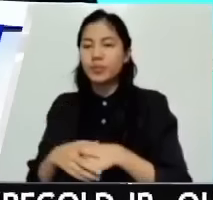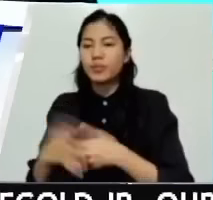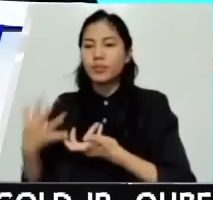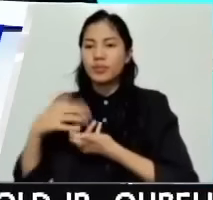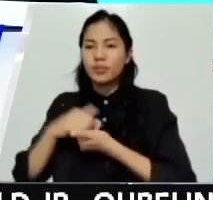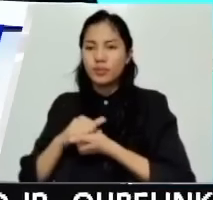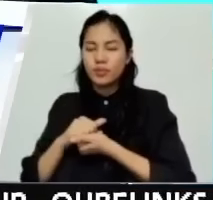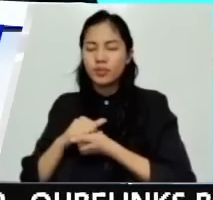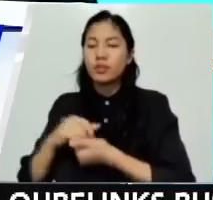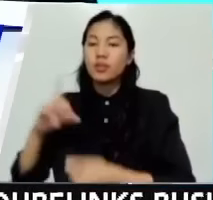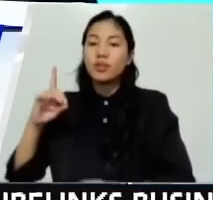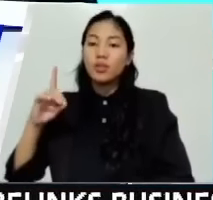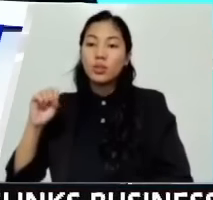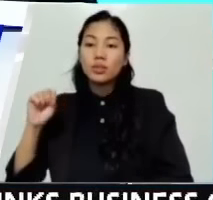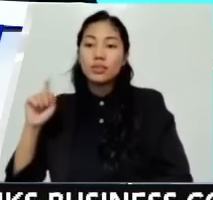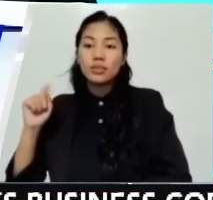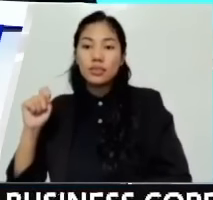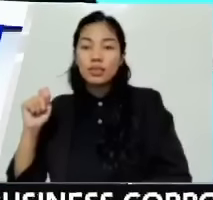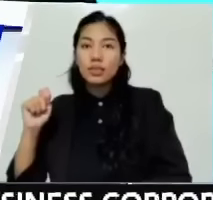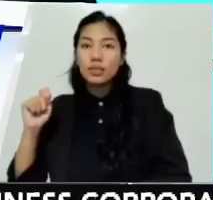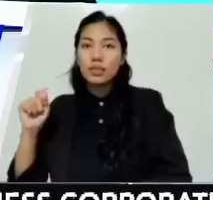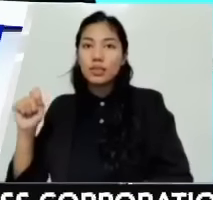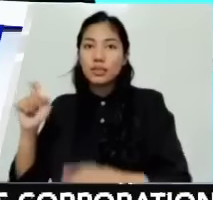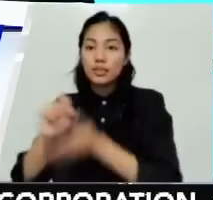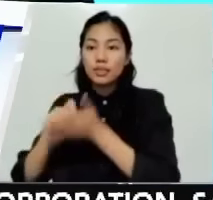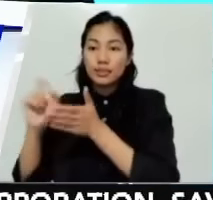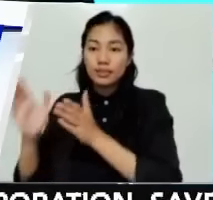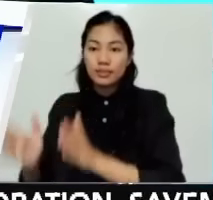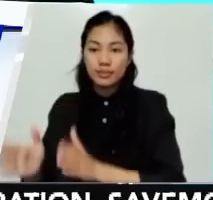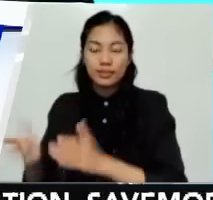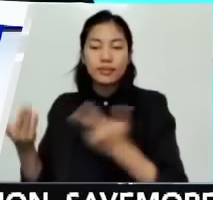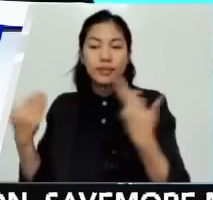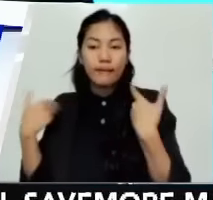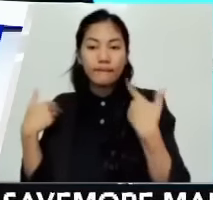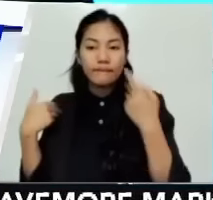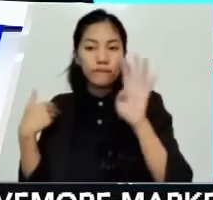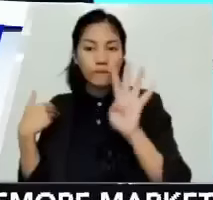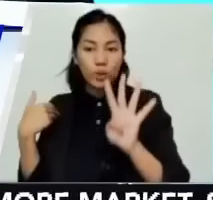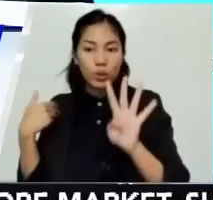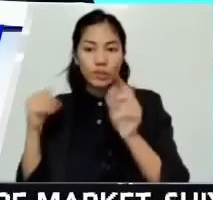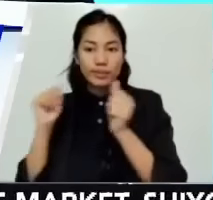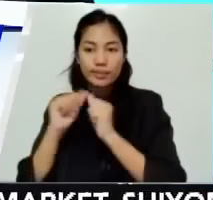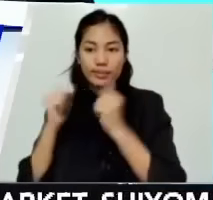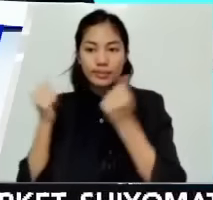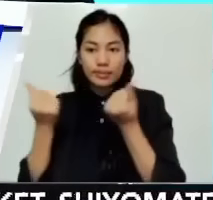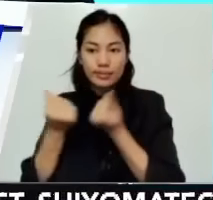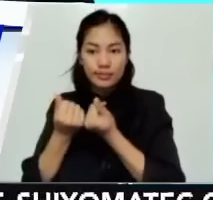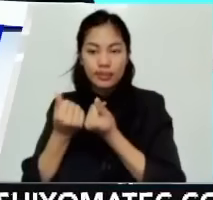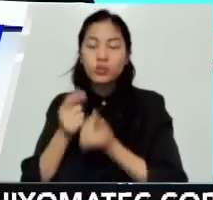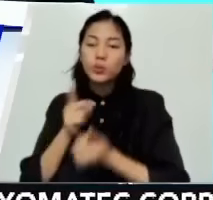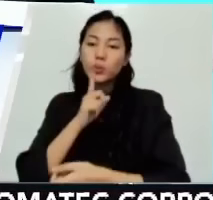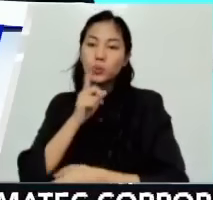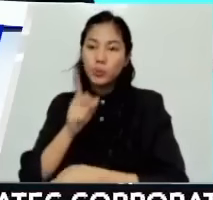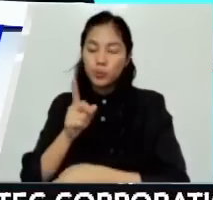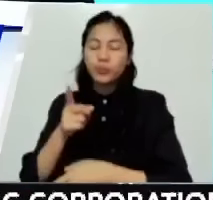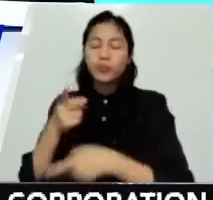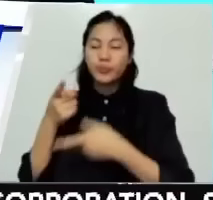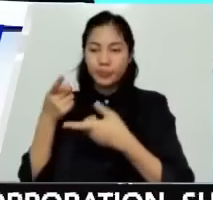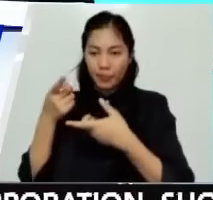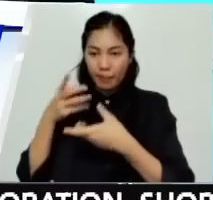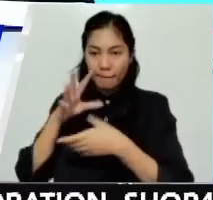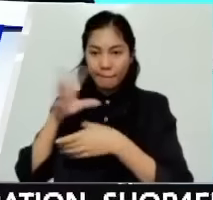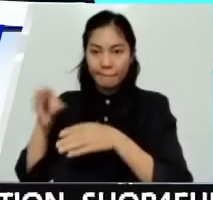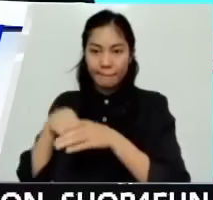Secretary, Secretary Soligum. At meron pong apat na ehensya na primary na miyembro po nito. Ito po ay yung Department